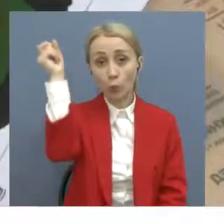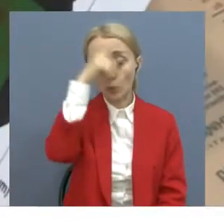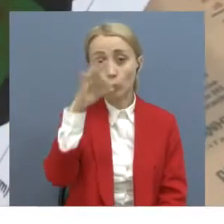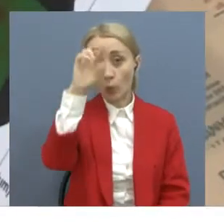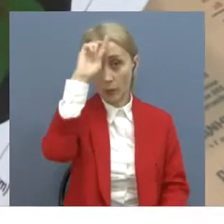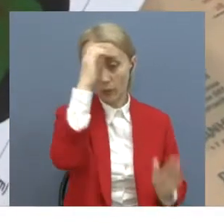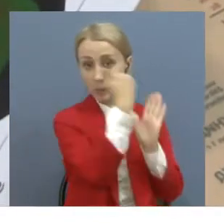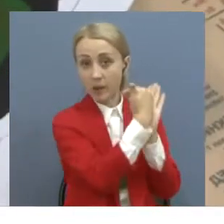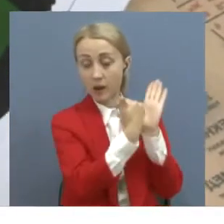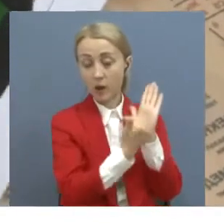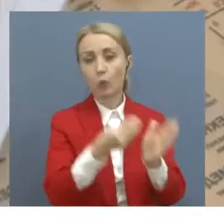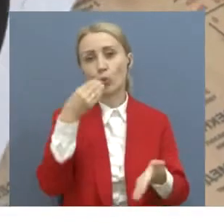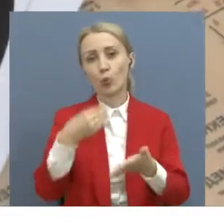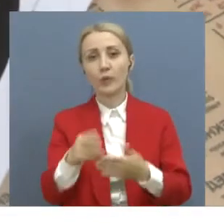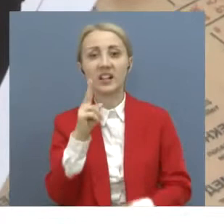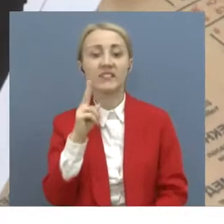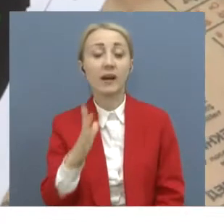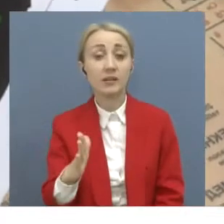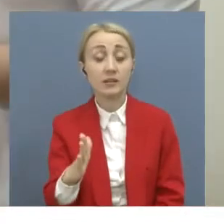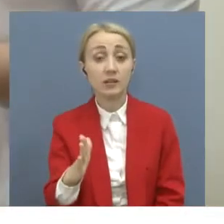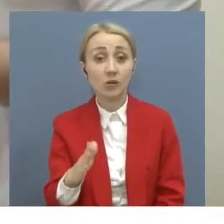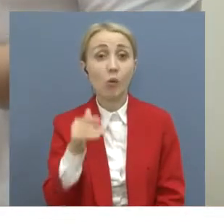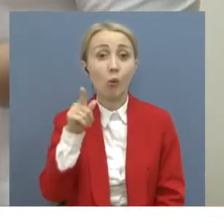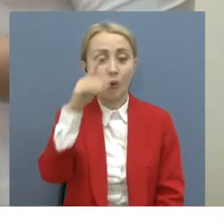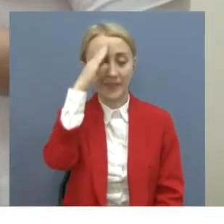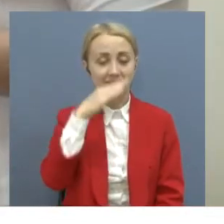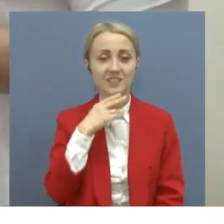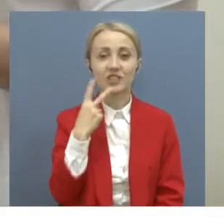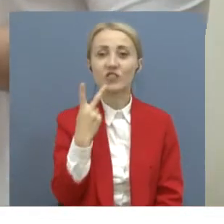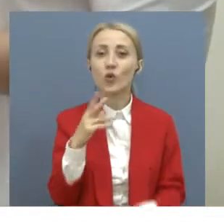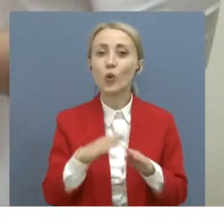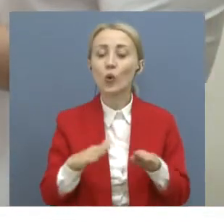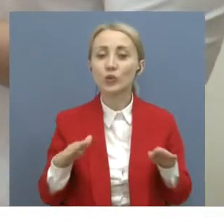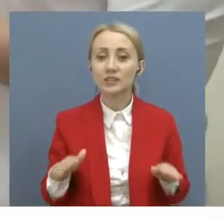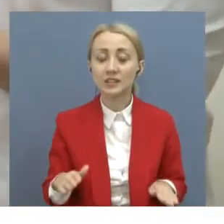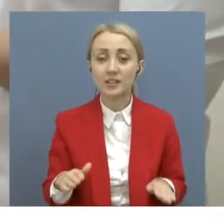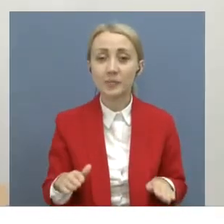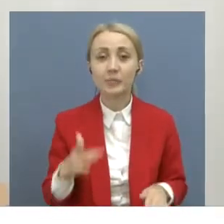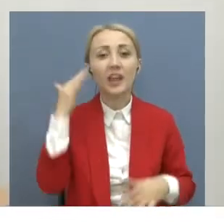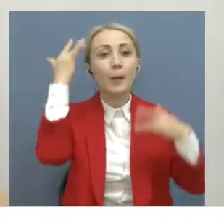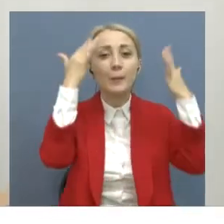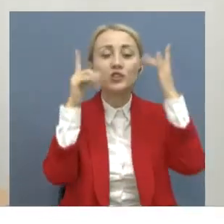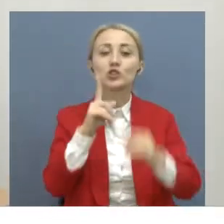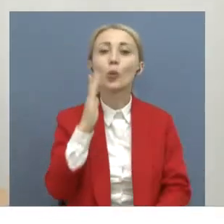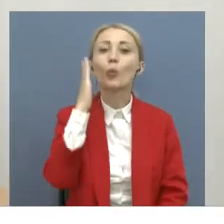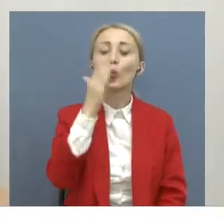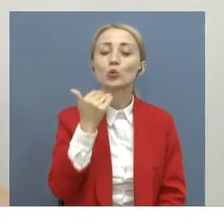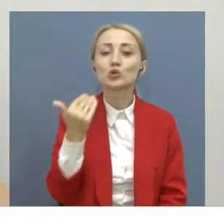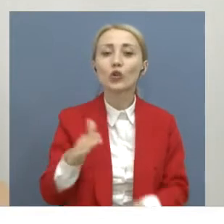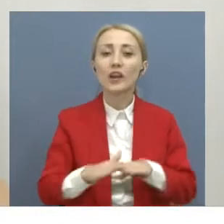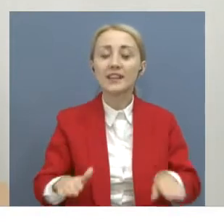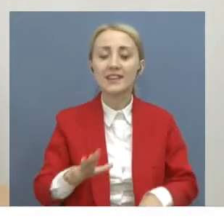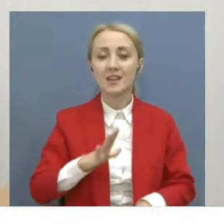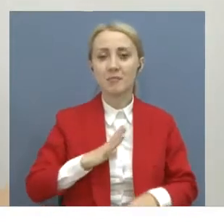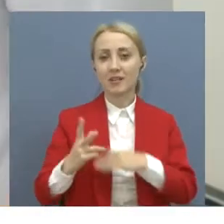жалдамалы баспанаға қол жеткізген. Әділмен Алан есімді қосылдың әкесі. Дәрігер болашақта балаларының өзінің жолын қуғанын қалайды. Бауса